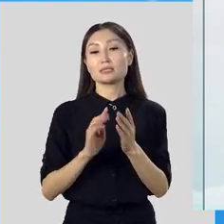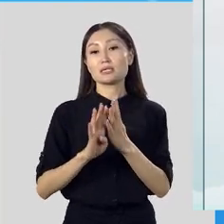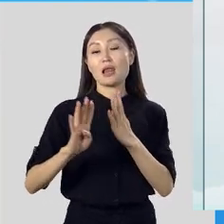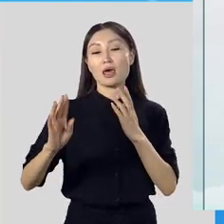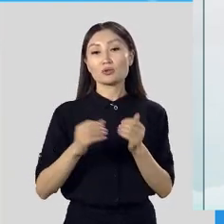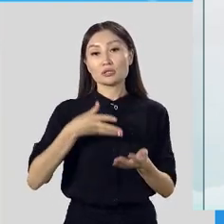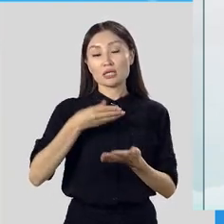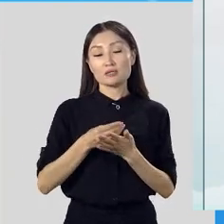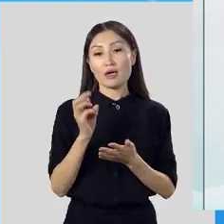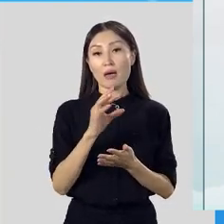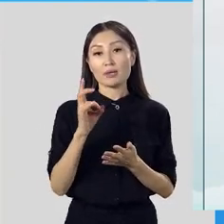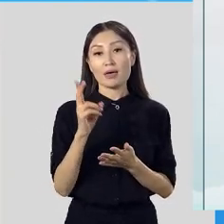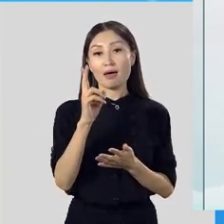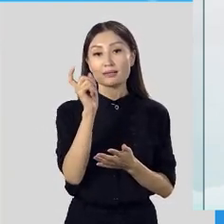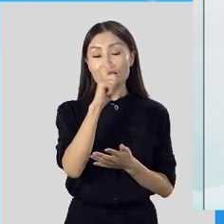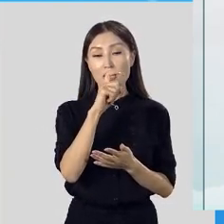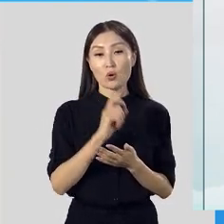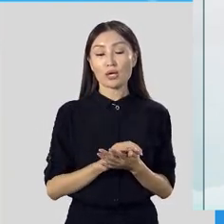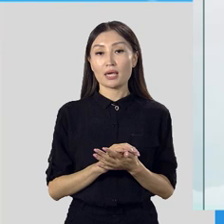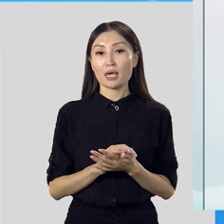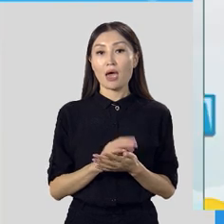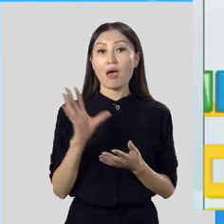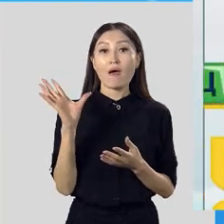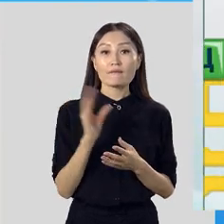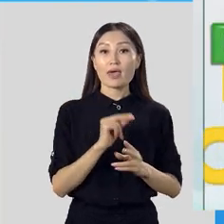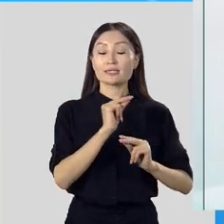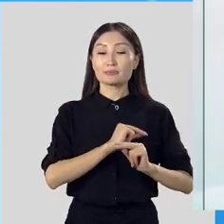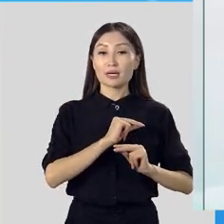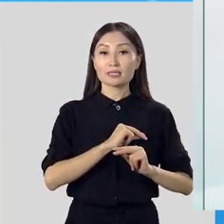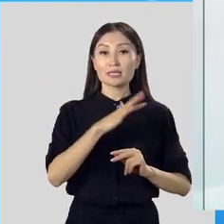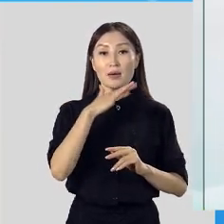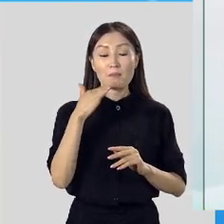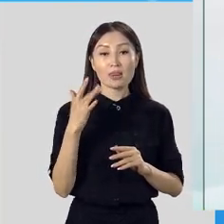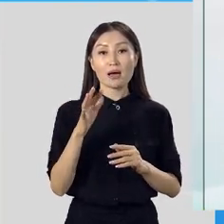РНК со своей аминокислотой. Весь процесс